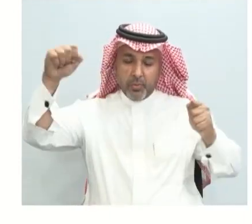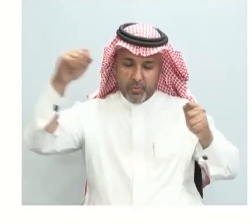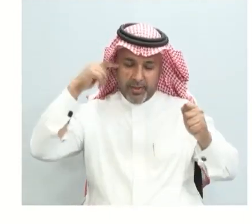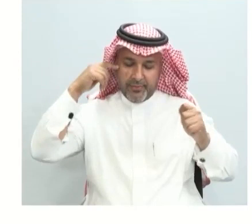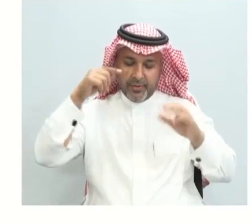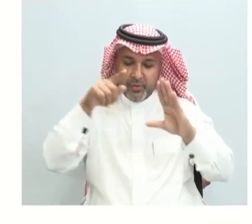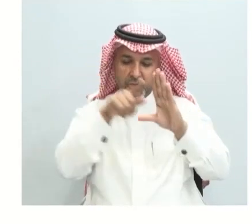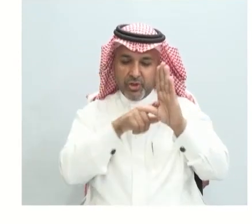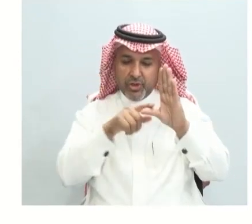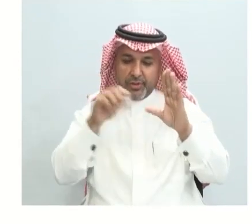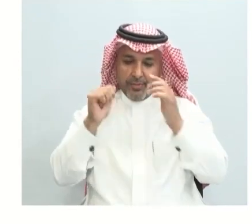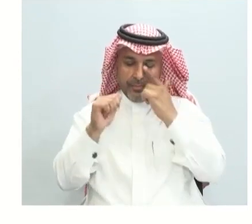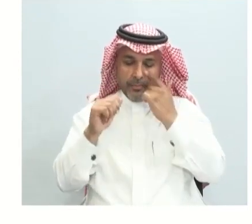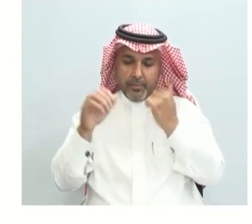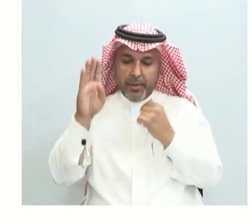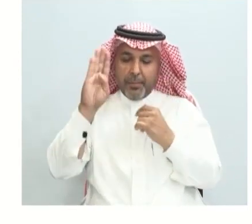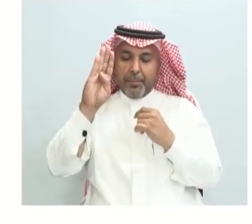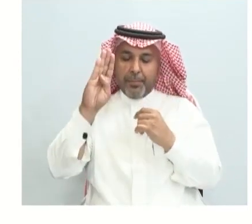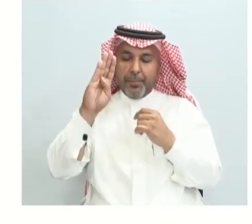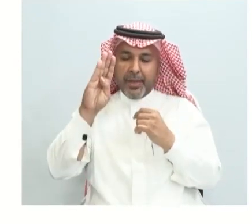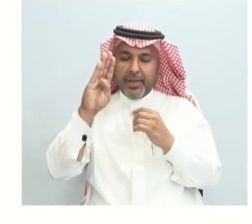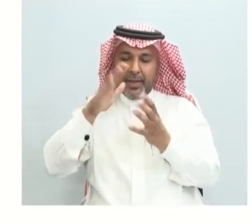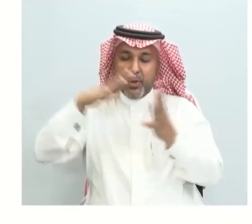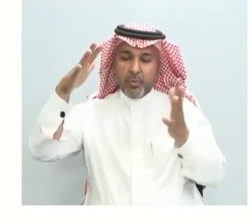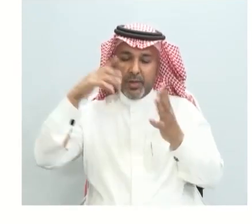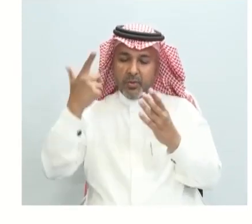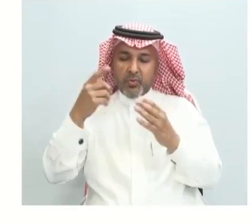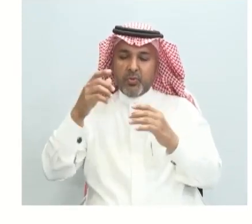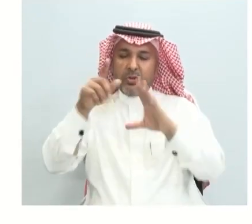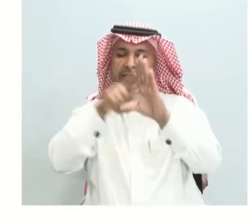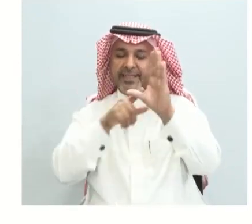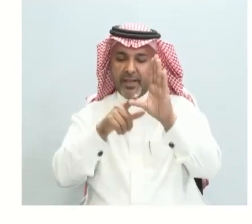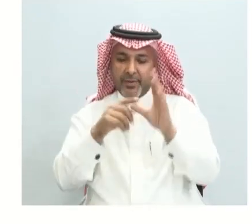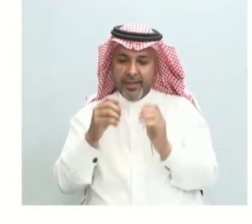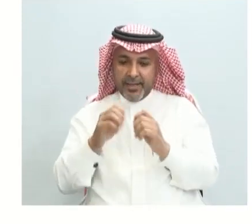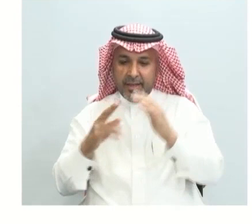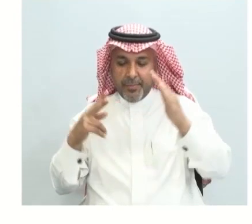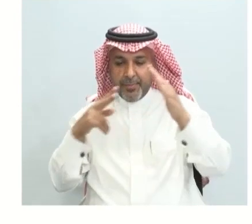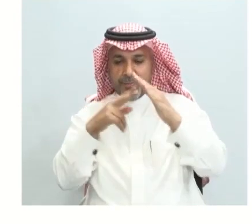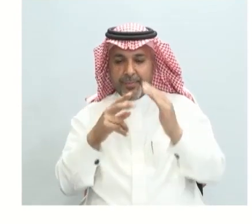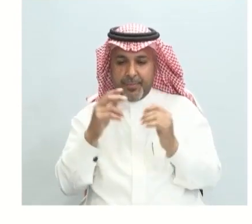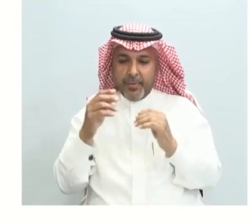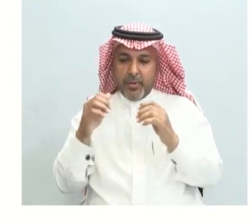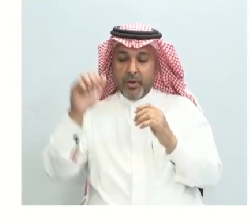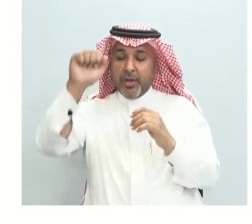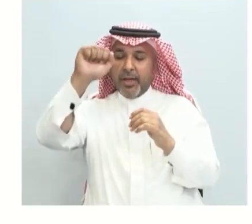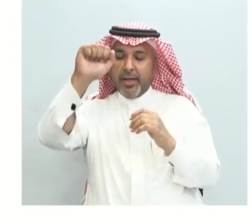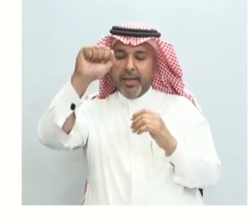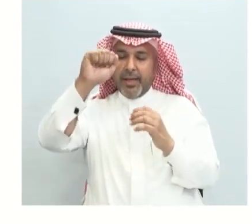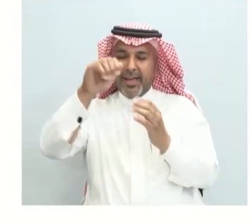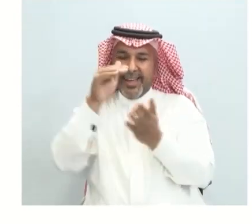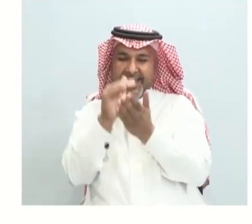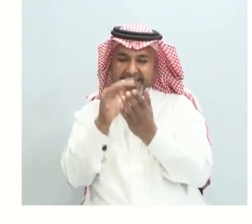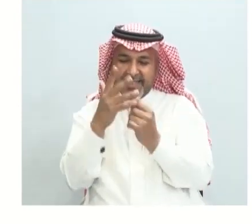الزاويه ب معلومه اللي هي 36 درجه و الضلع اللي هو اي يساوي س